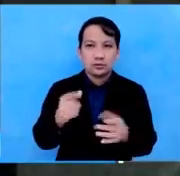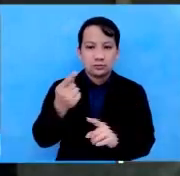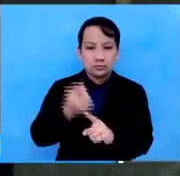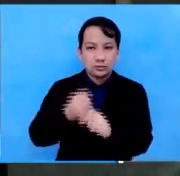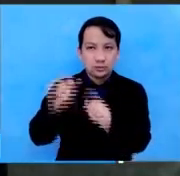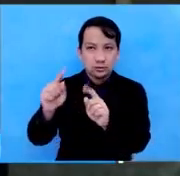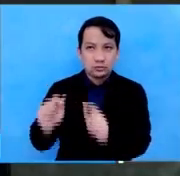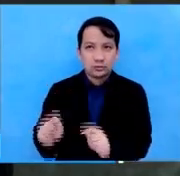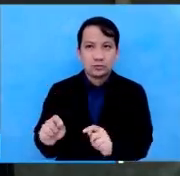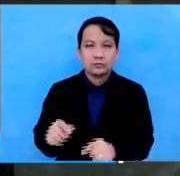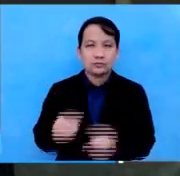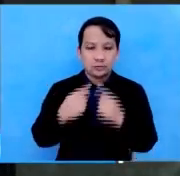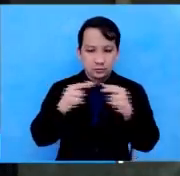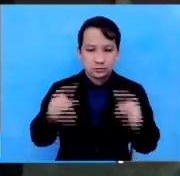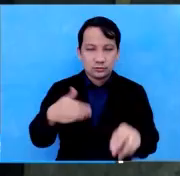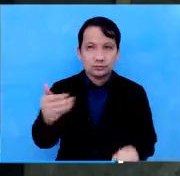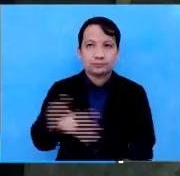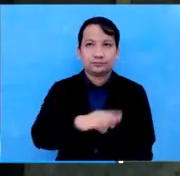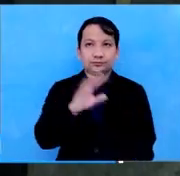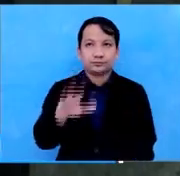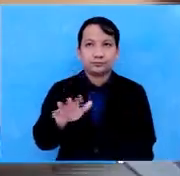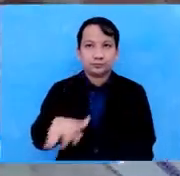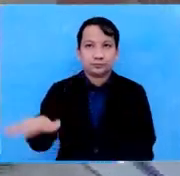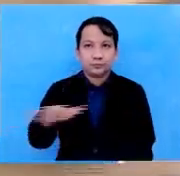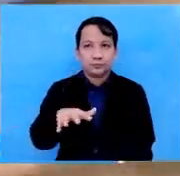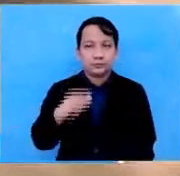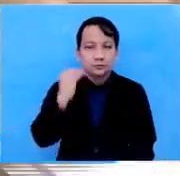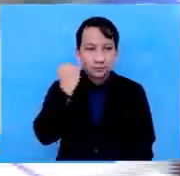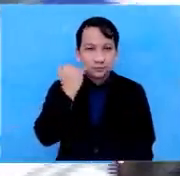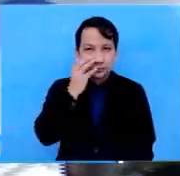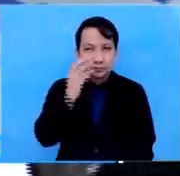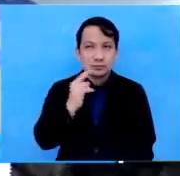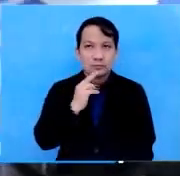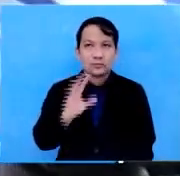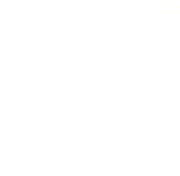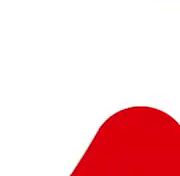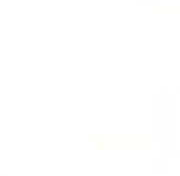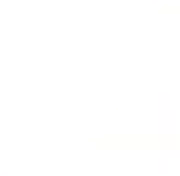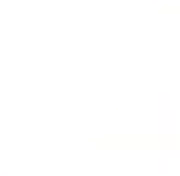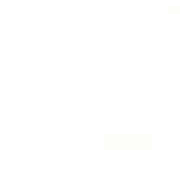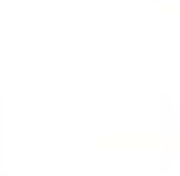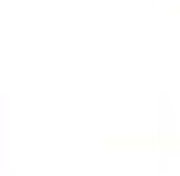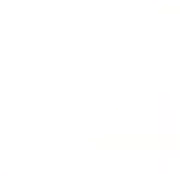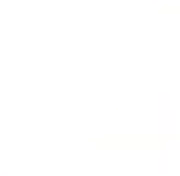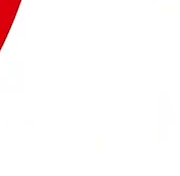Nagbabalita mula sa Frontline, JC Cosigo, News 5.